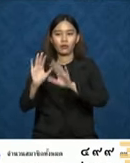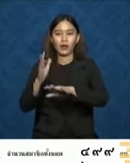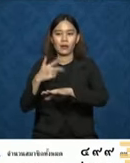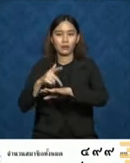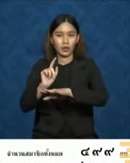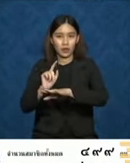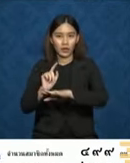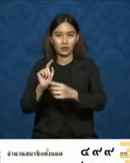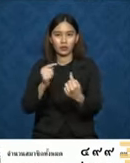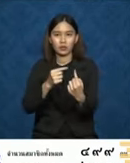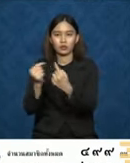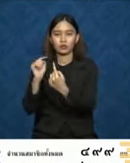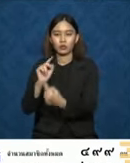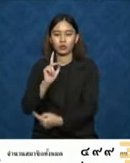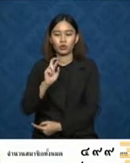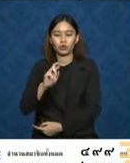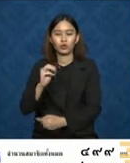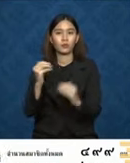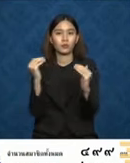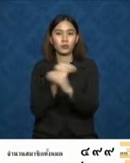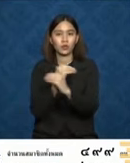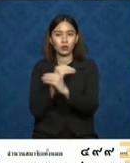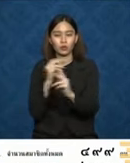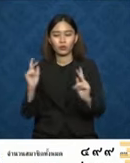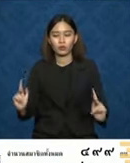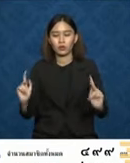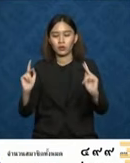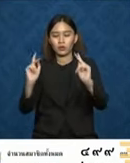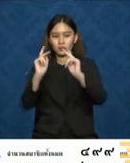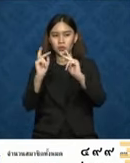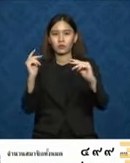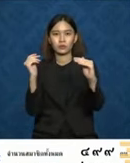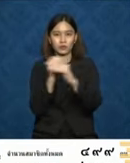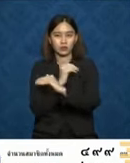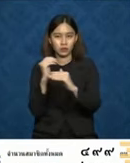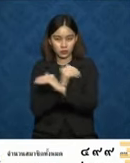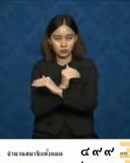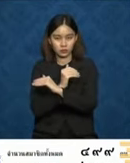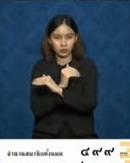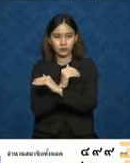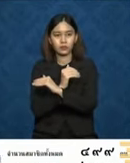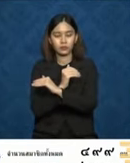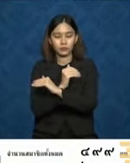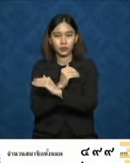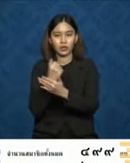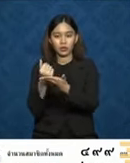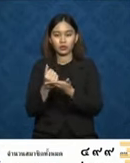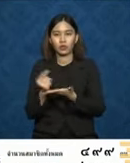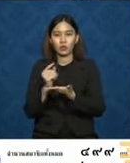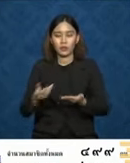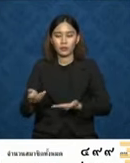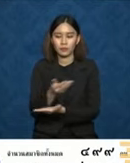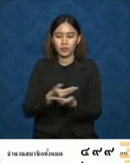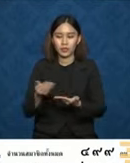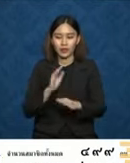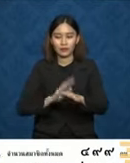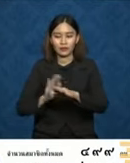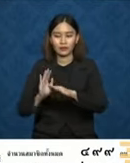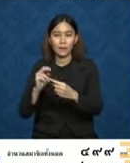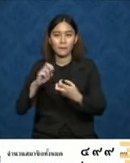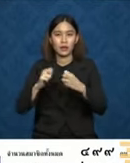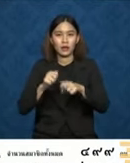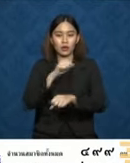ประธานผ่านไปยังกรมทางหลวงกระทรวงคมนาคมให้พี่นาเร่งรัดติดตามปัญหาการก่อ